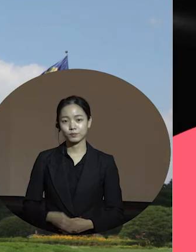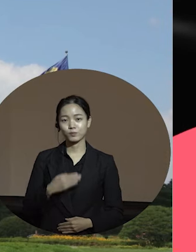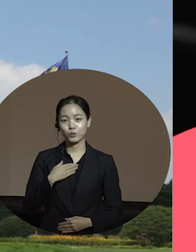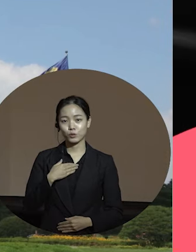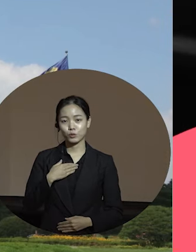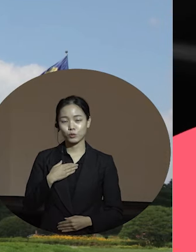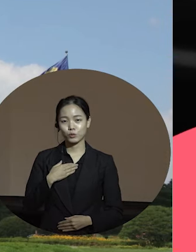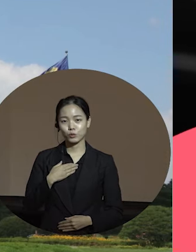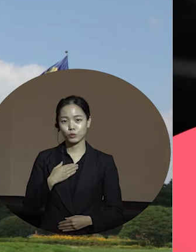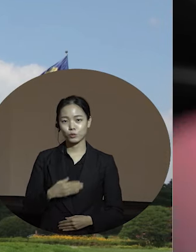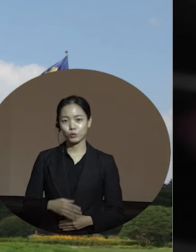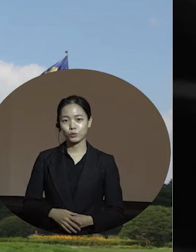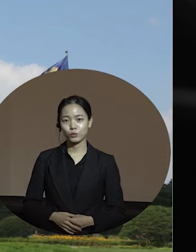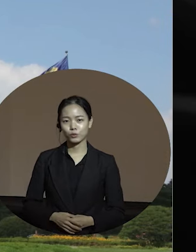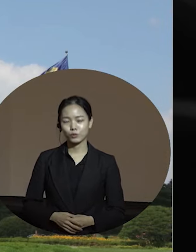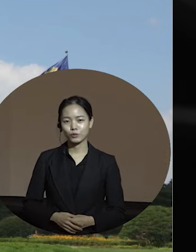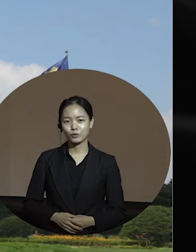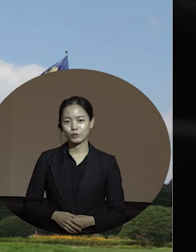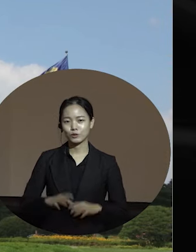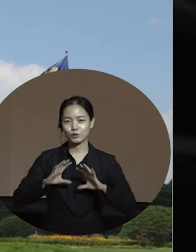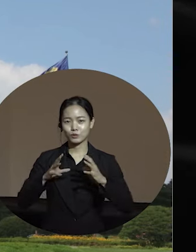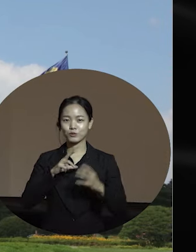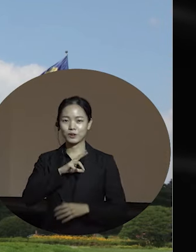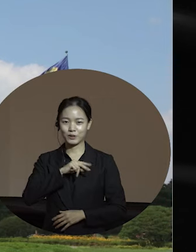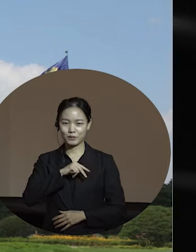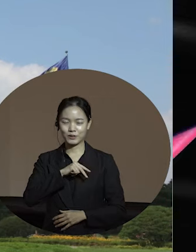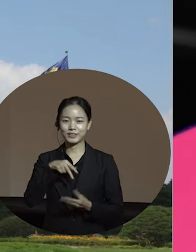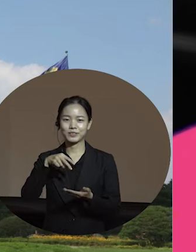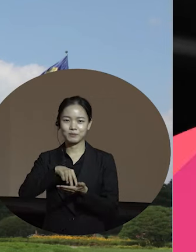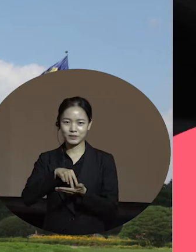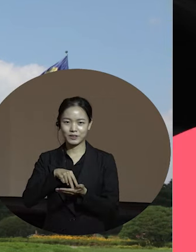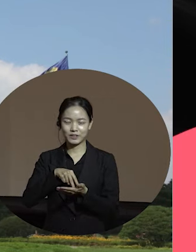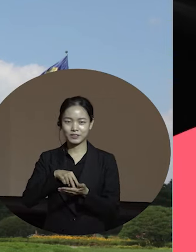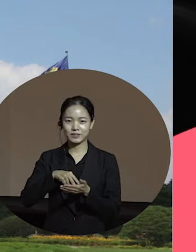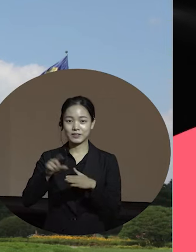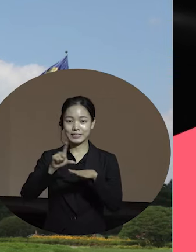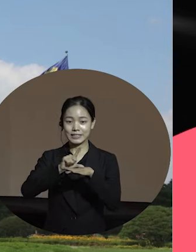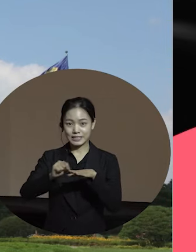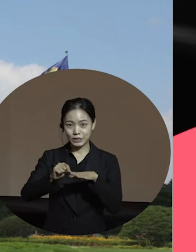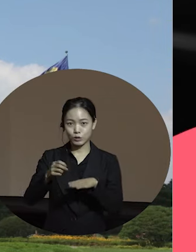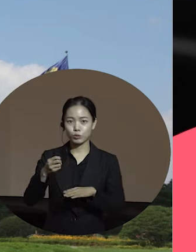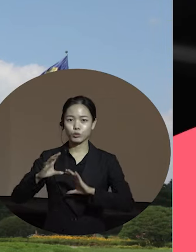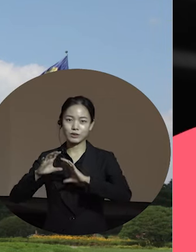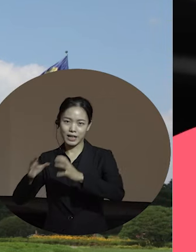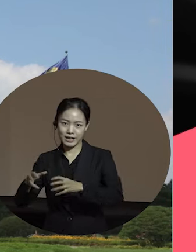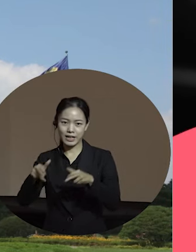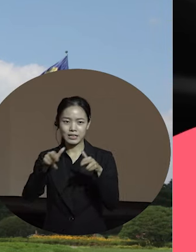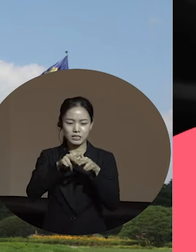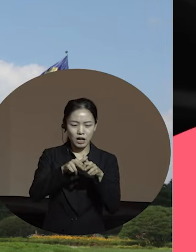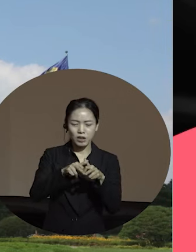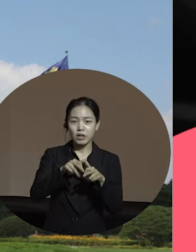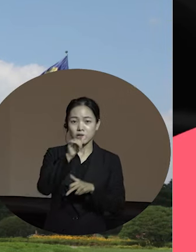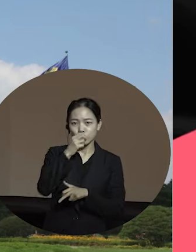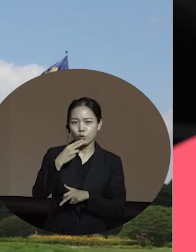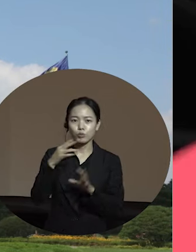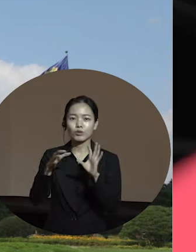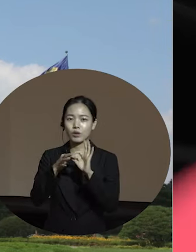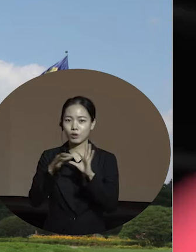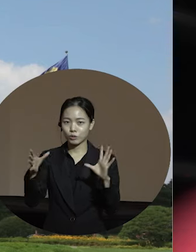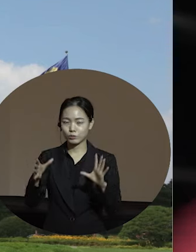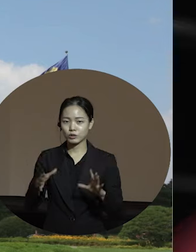국회 문화관광체육위원회 위원으로서 지역과 세대, 장애 여부 등과 관계없이